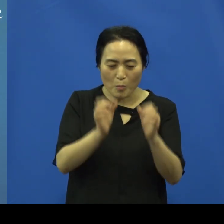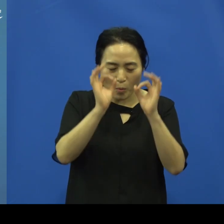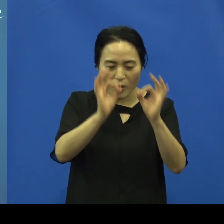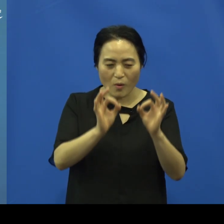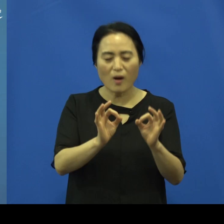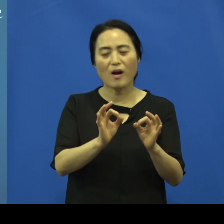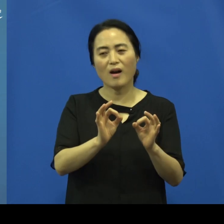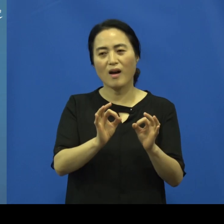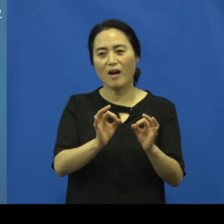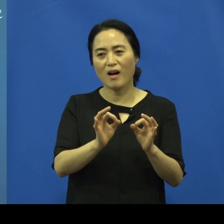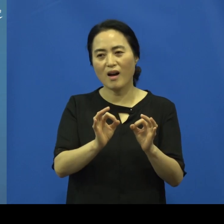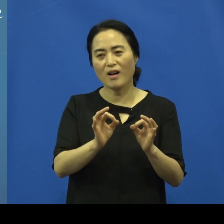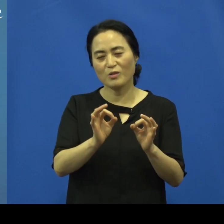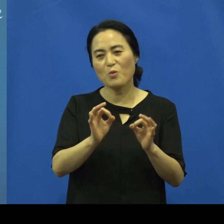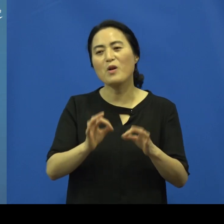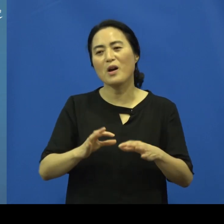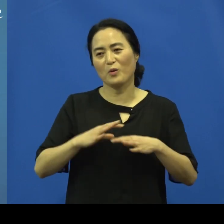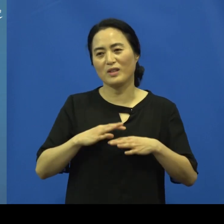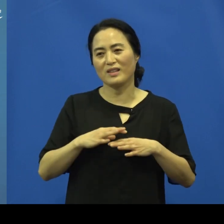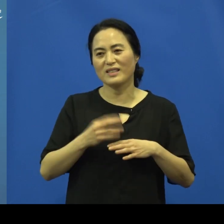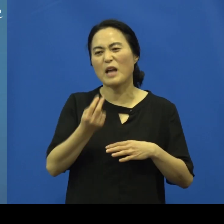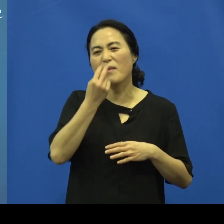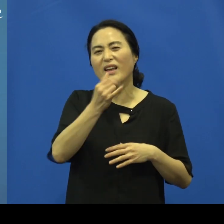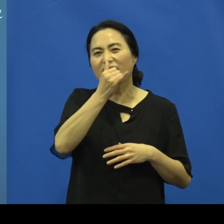거예요. 그러니까 여러분